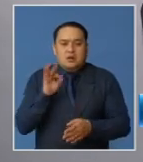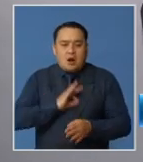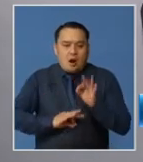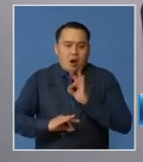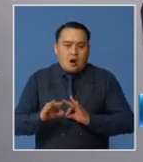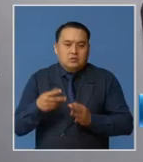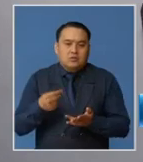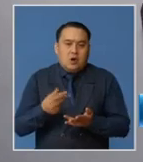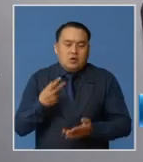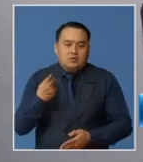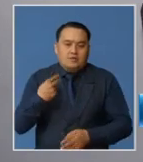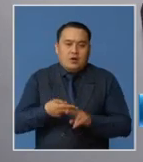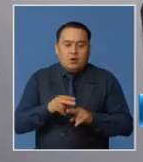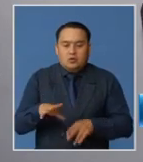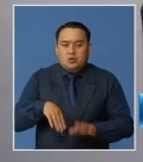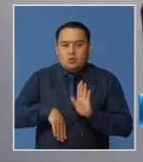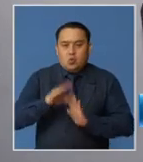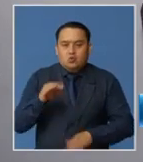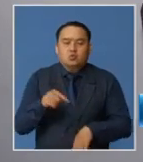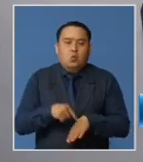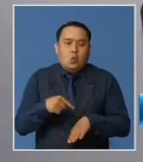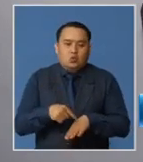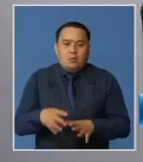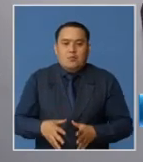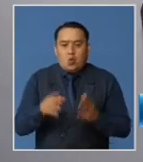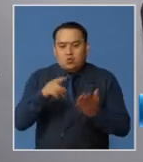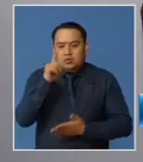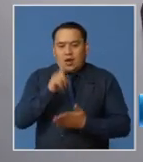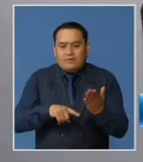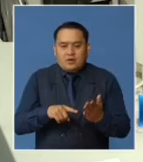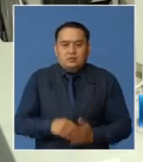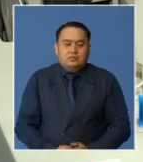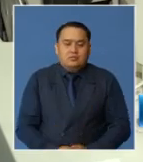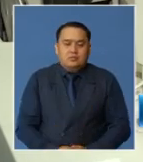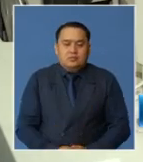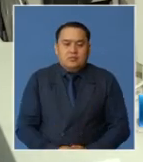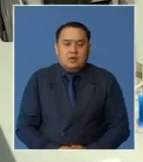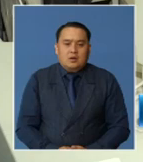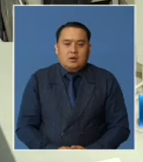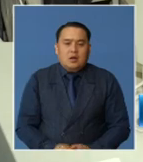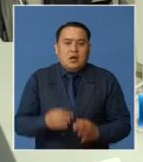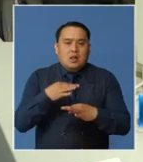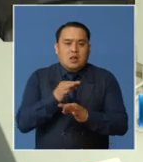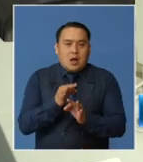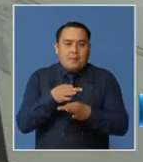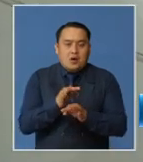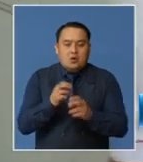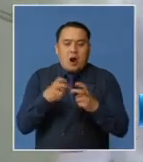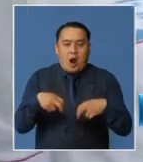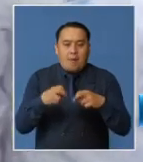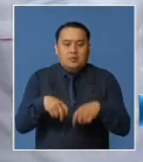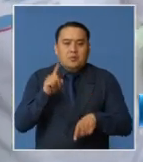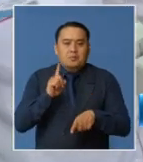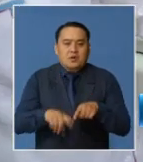прокапали, мне значительно лучше. Теперь я еще больше доверяю Олимпу. Произвести лабораторное обследование быстро,